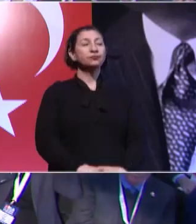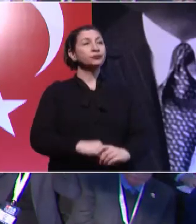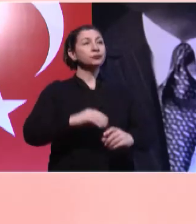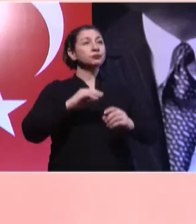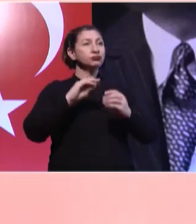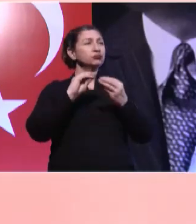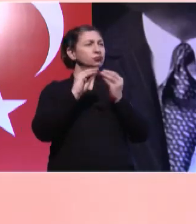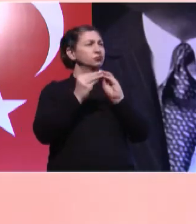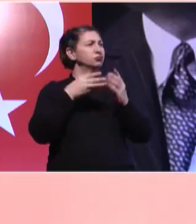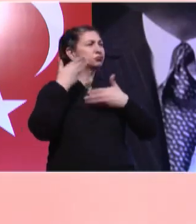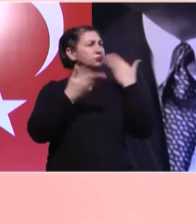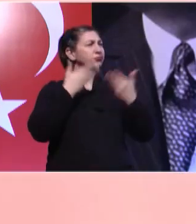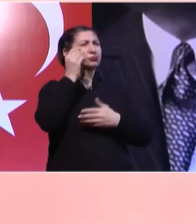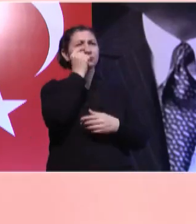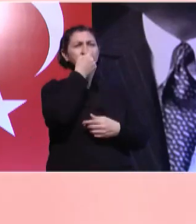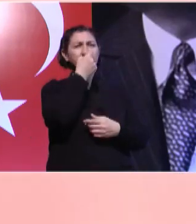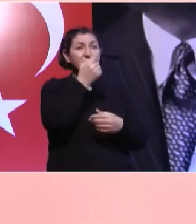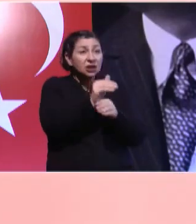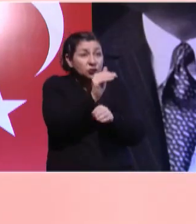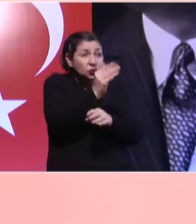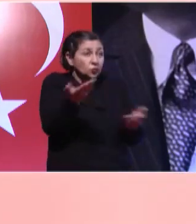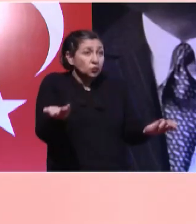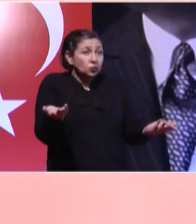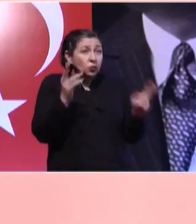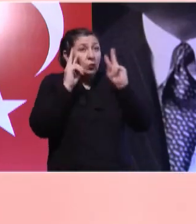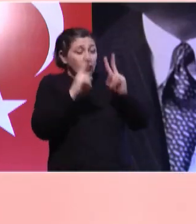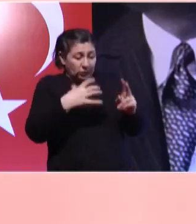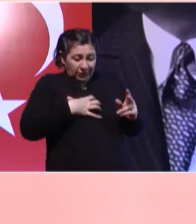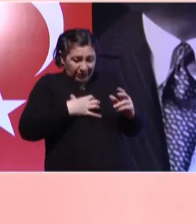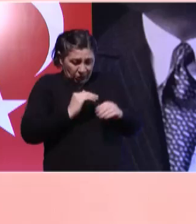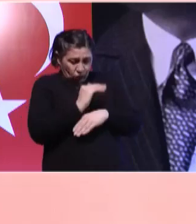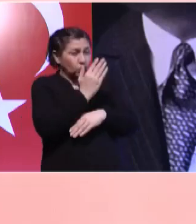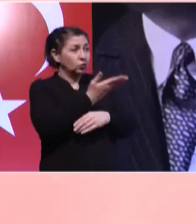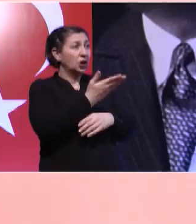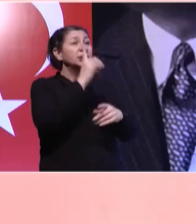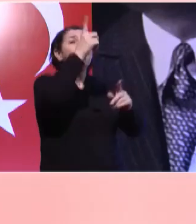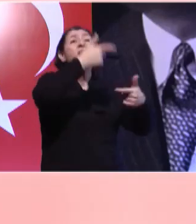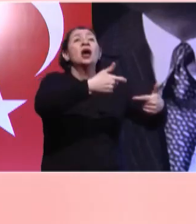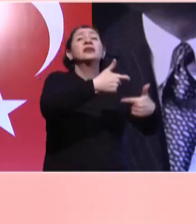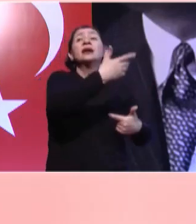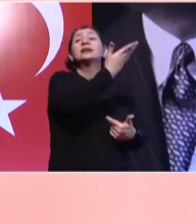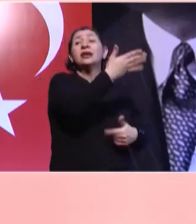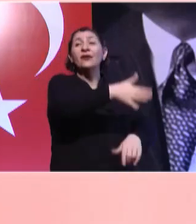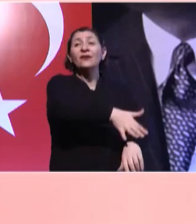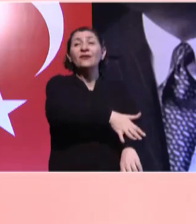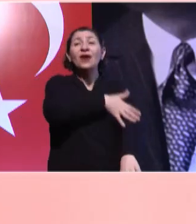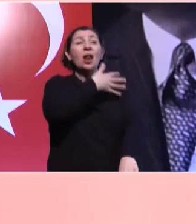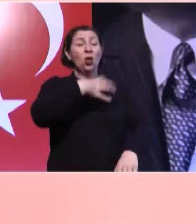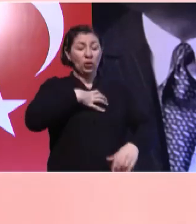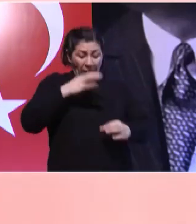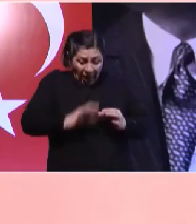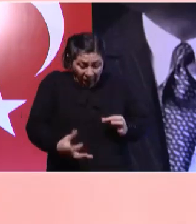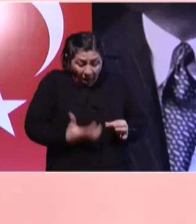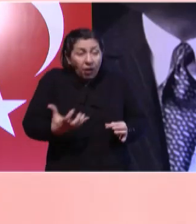Sorunları anlatmak kolay. Yaşıyorsunuz çünkü. Sadece Hatay'da valinin önünde kendisini